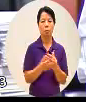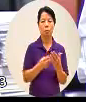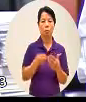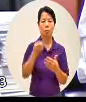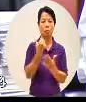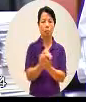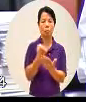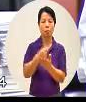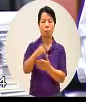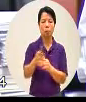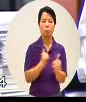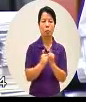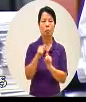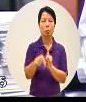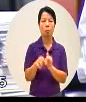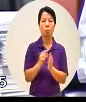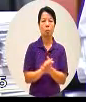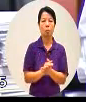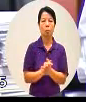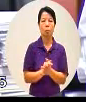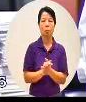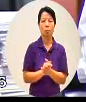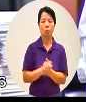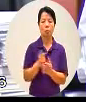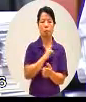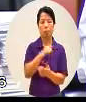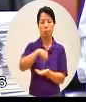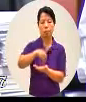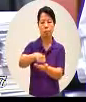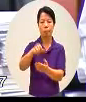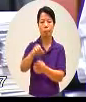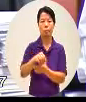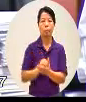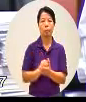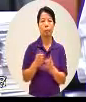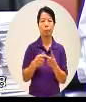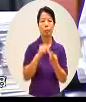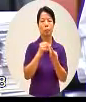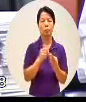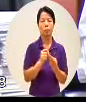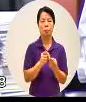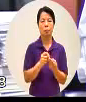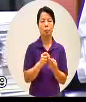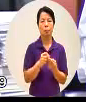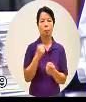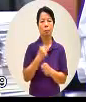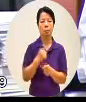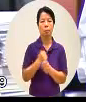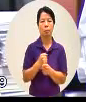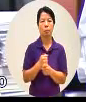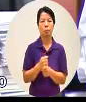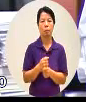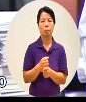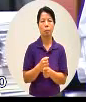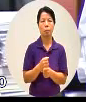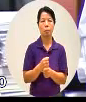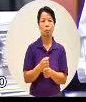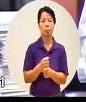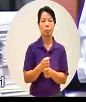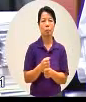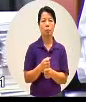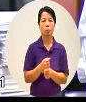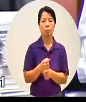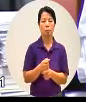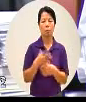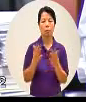那边的百姓底下耕作啊，还有那个在做那个渔温，那都是